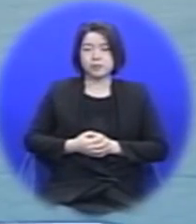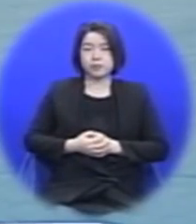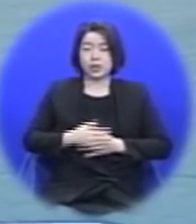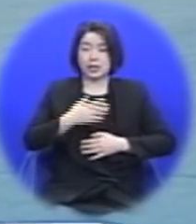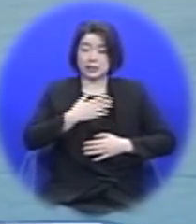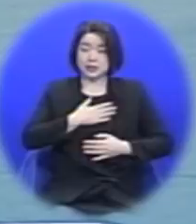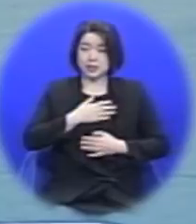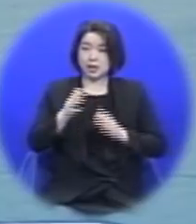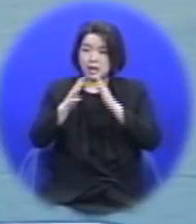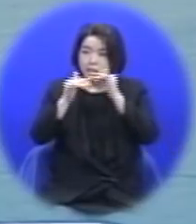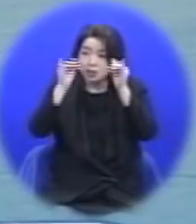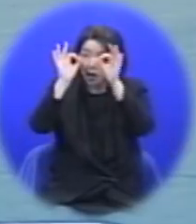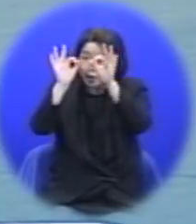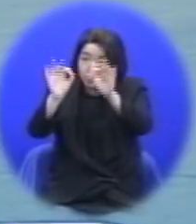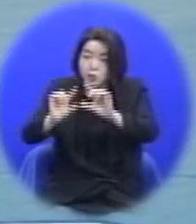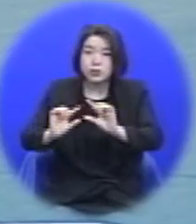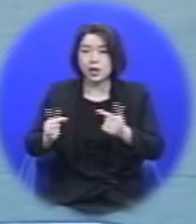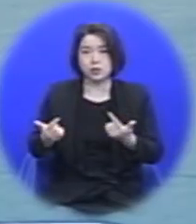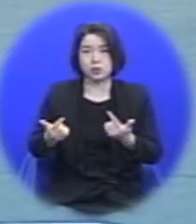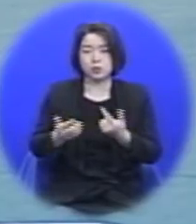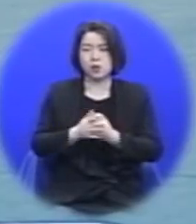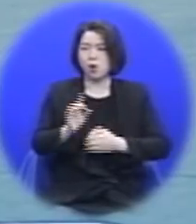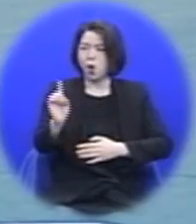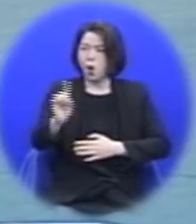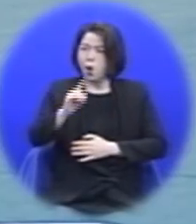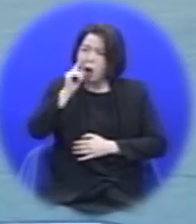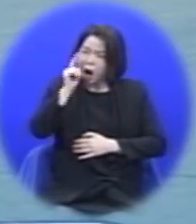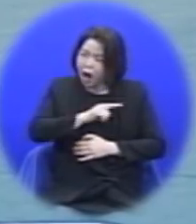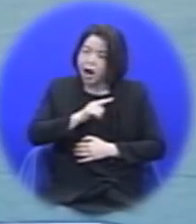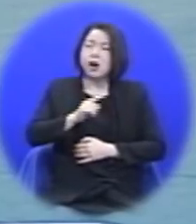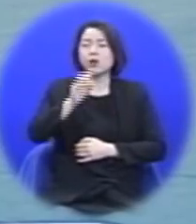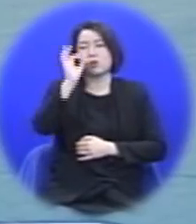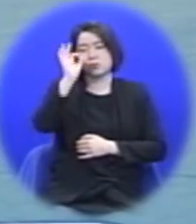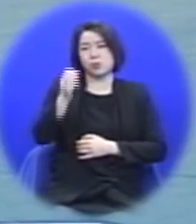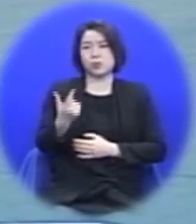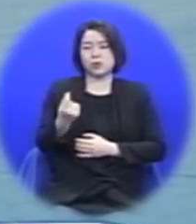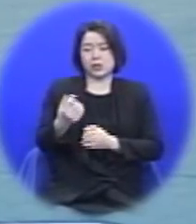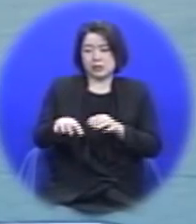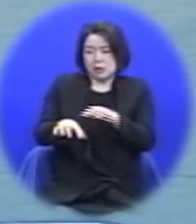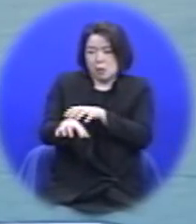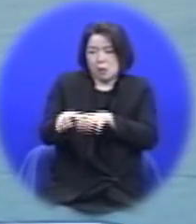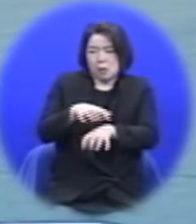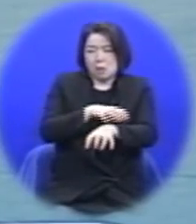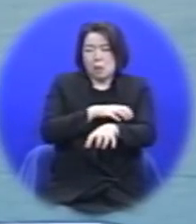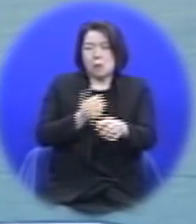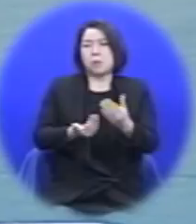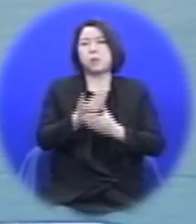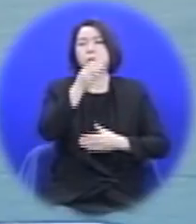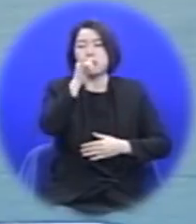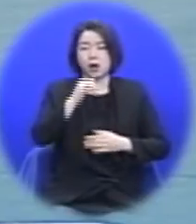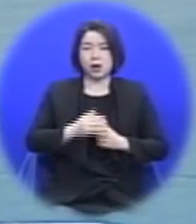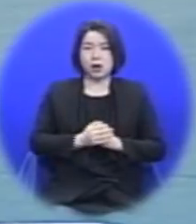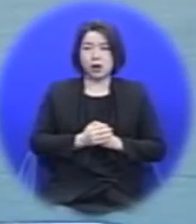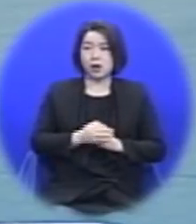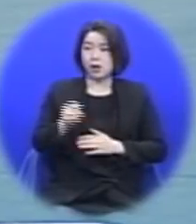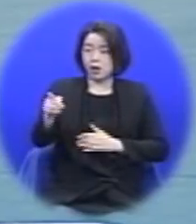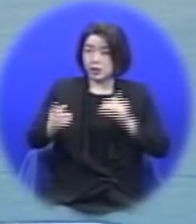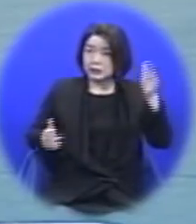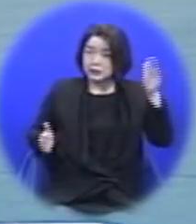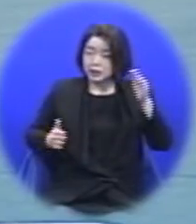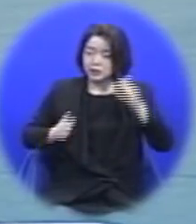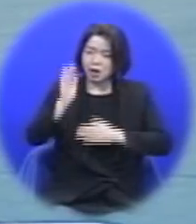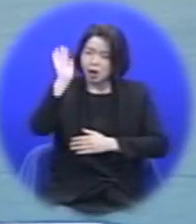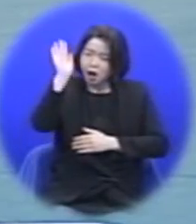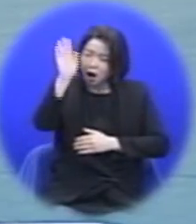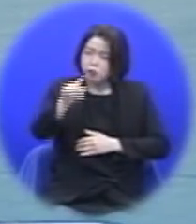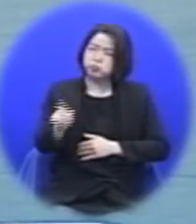제가 사람을 보는 게 아니고 어떤 악을 보는 것 같은 소름 끼치는 기분이 들었습니다. 그 학생이 앞으로